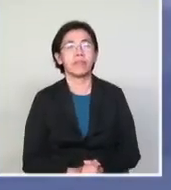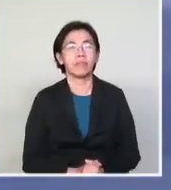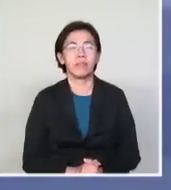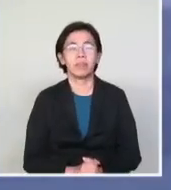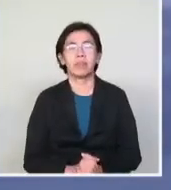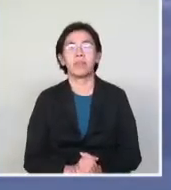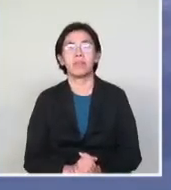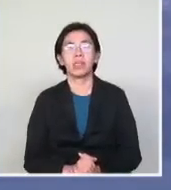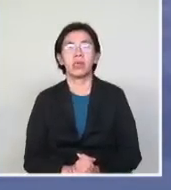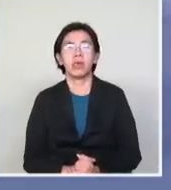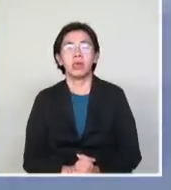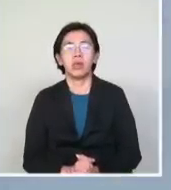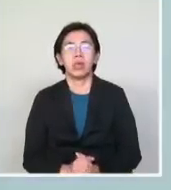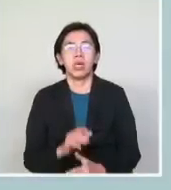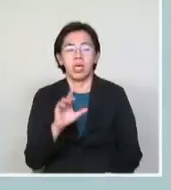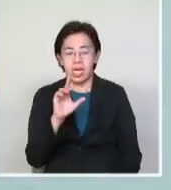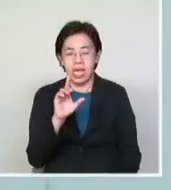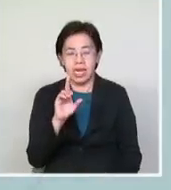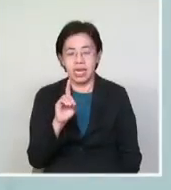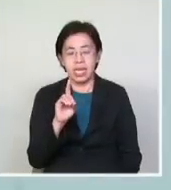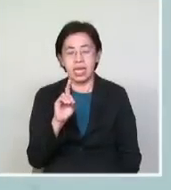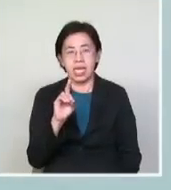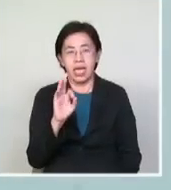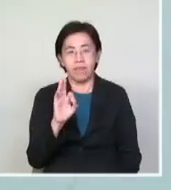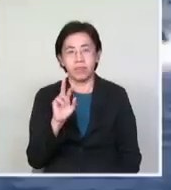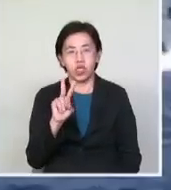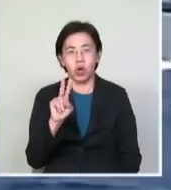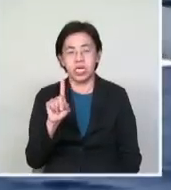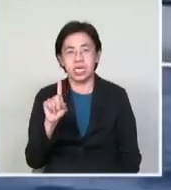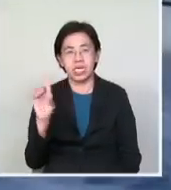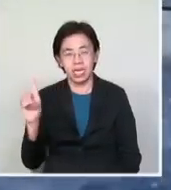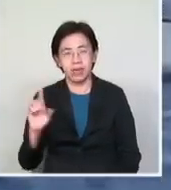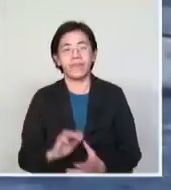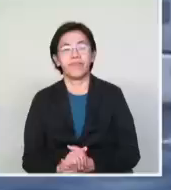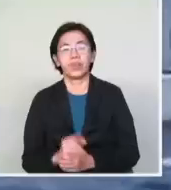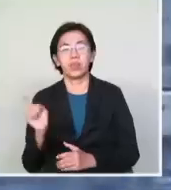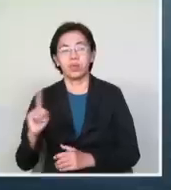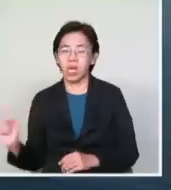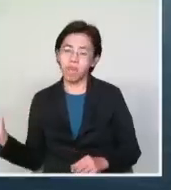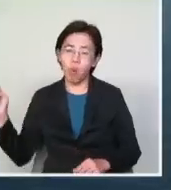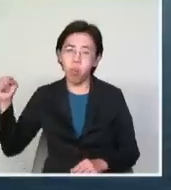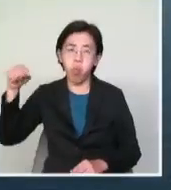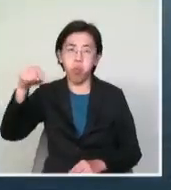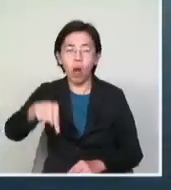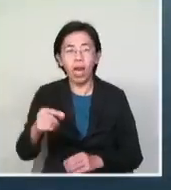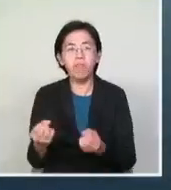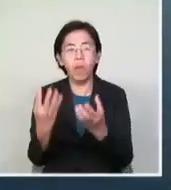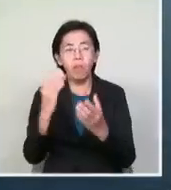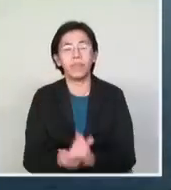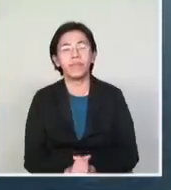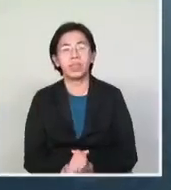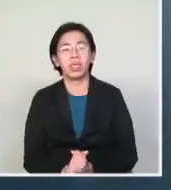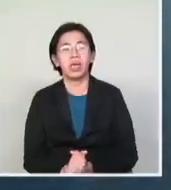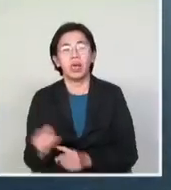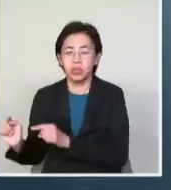ก็คือขีปนาวุธแบบ DF-21D อันนี้ถูกยิงมาจากมณฑลเจ้อเจียงนะคะก็เป็นขีปนาวุธพิสัยกลางนะคะพิสัยการยิ